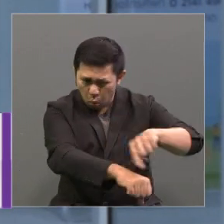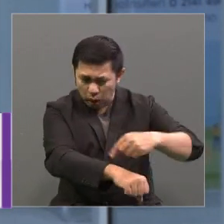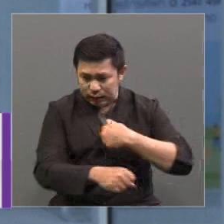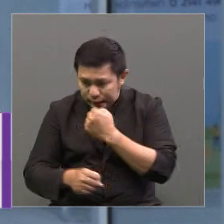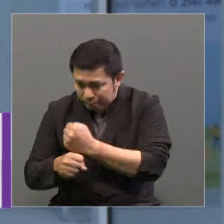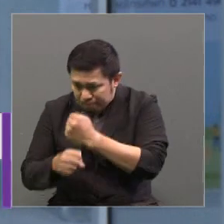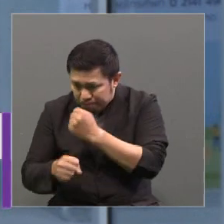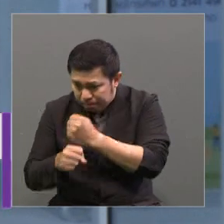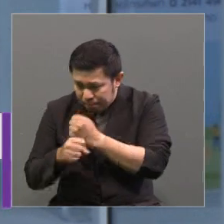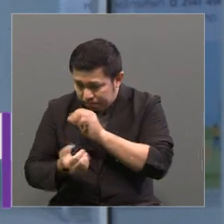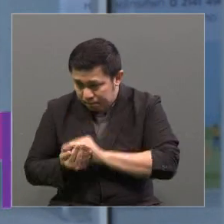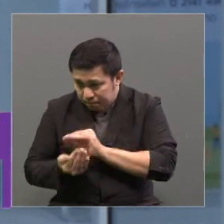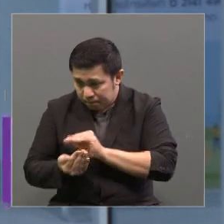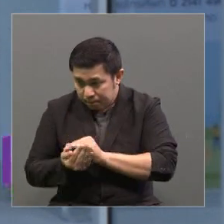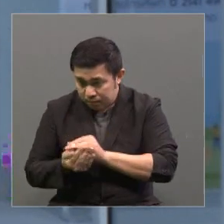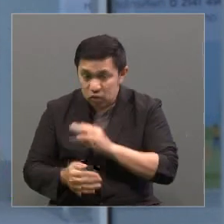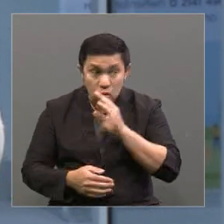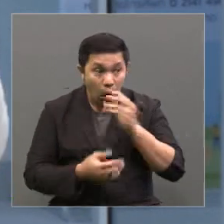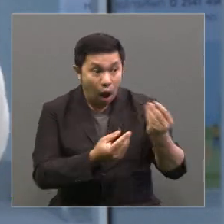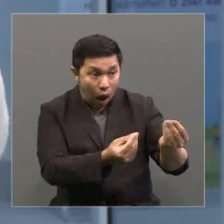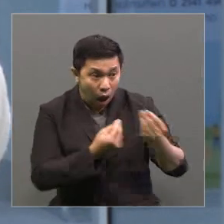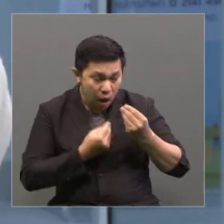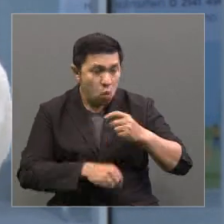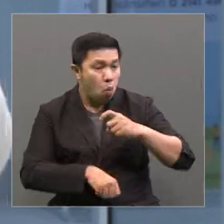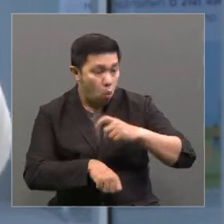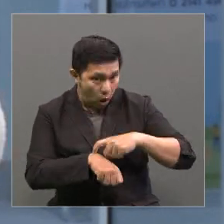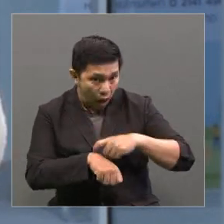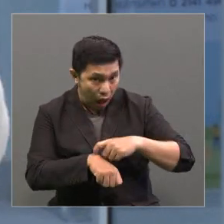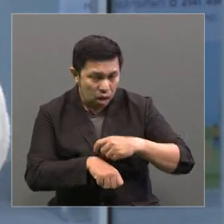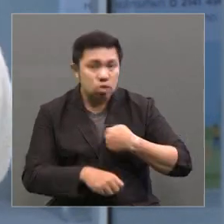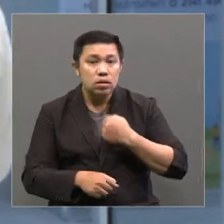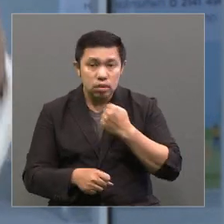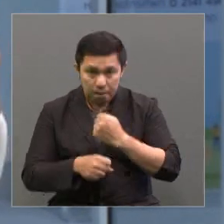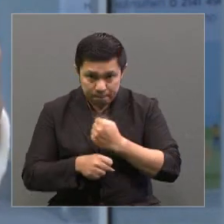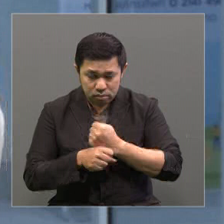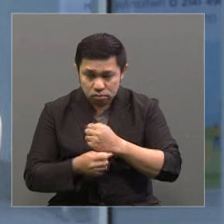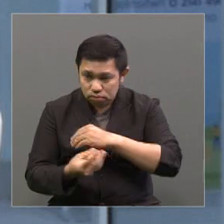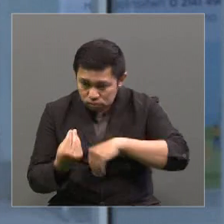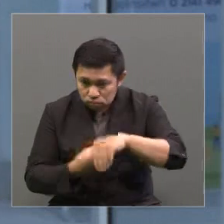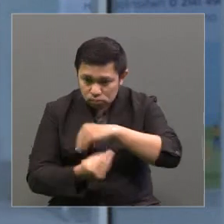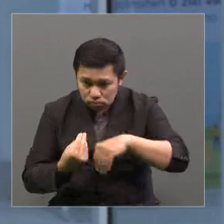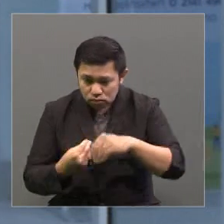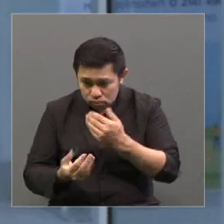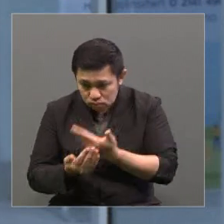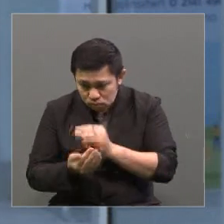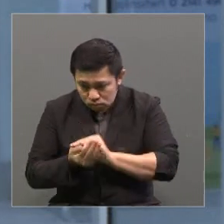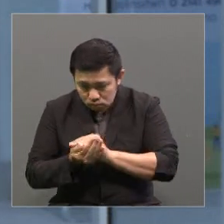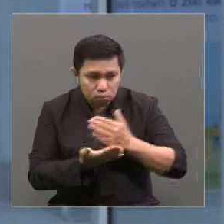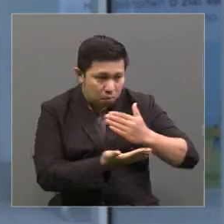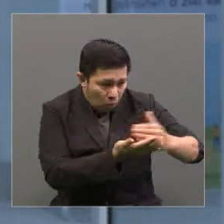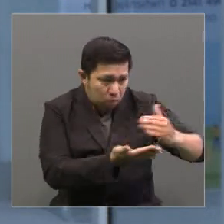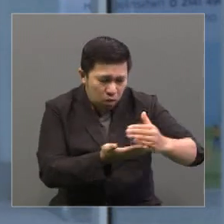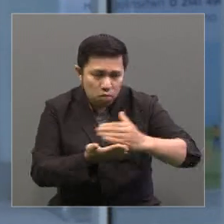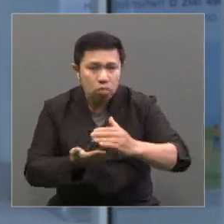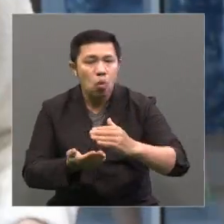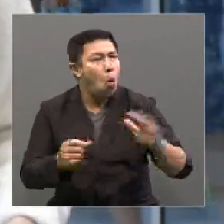ากินเพราะหนูเชื่อว่าถ้าหนูได้เวลาหรือได้ระยะเวลาที่เราสามารถทำมาหากินได้เนี่ยหนูสามารถใช้นี่คืนทุกคน